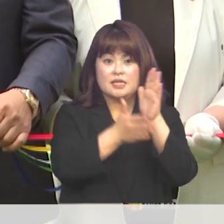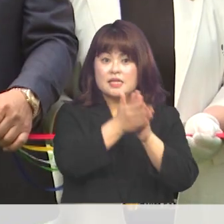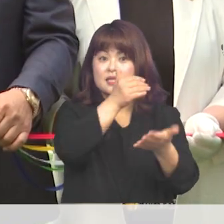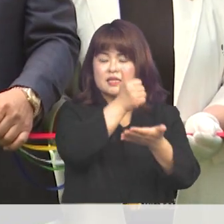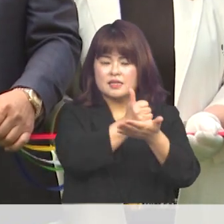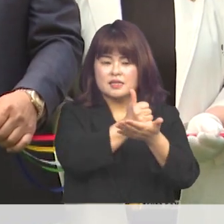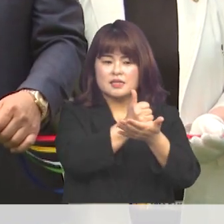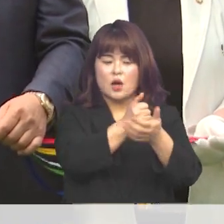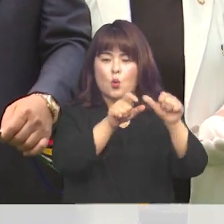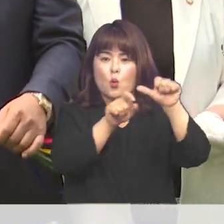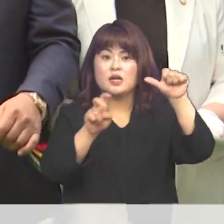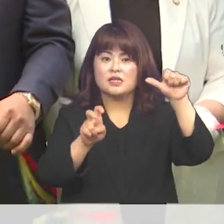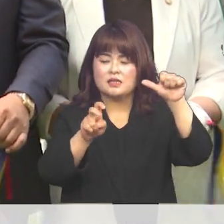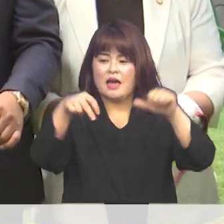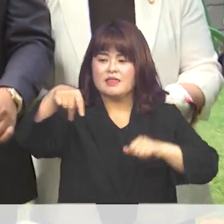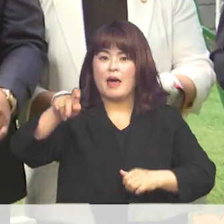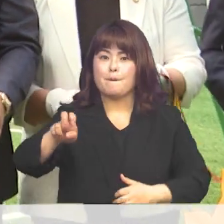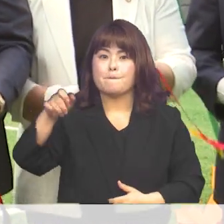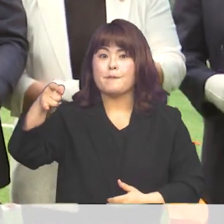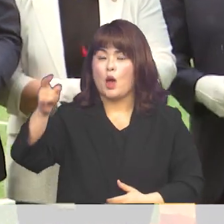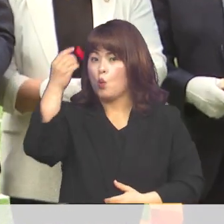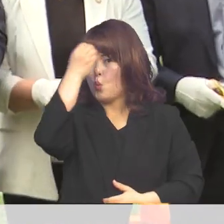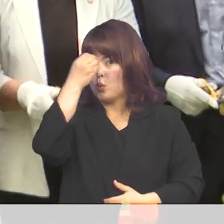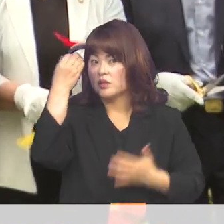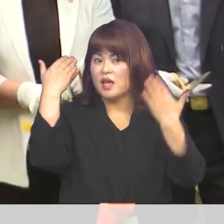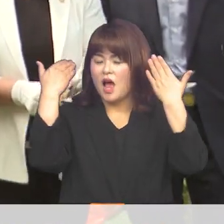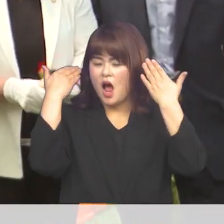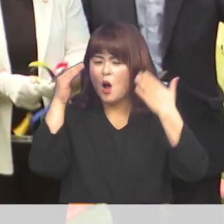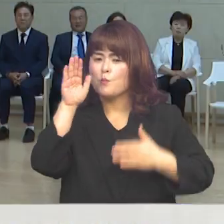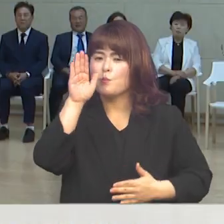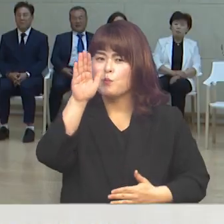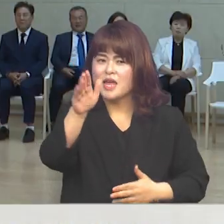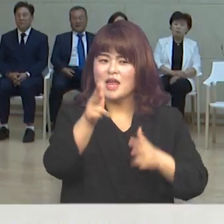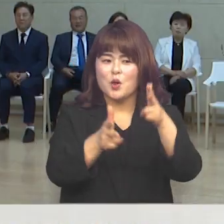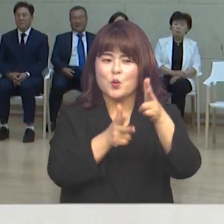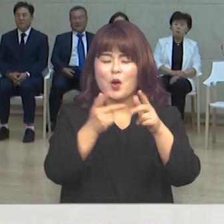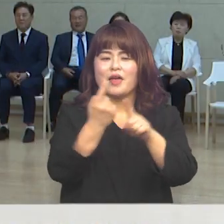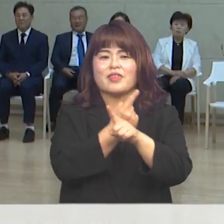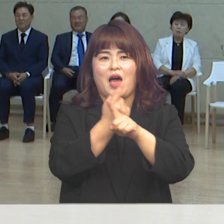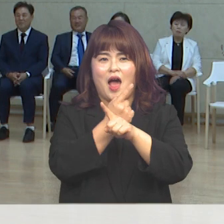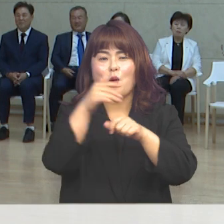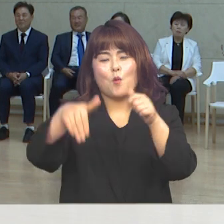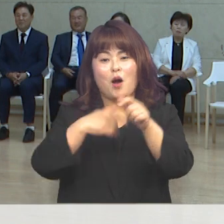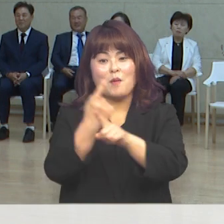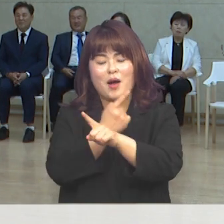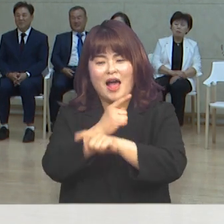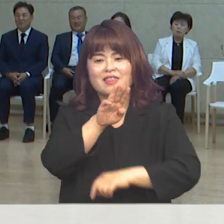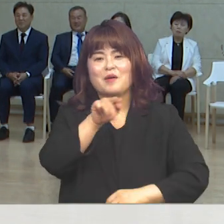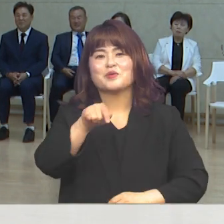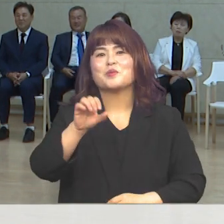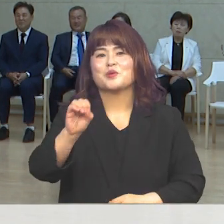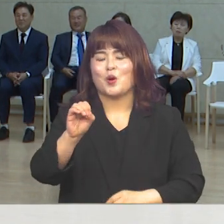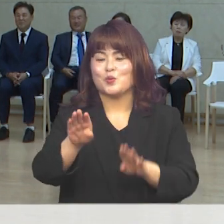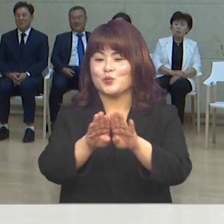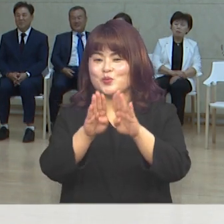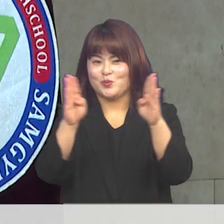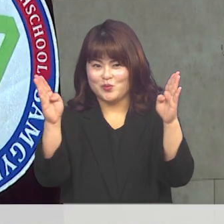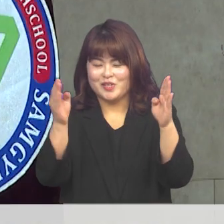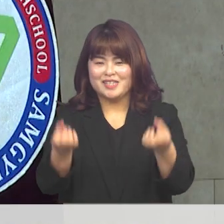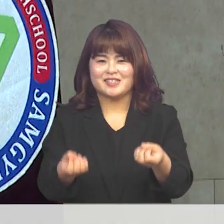이상일 용인특례시장은 20일 3개 고등학교에서 열린 미래 교육 환경 개선 사업 3.0 준공